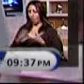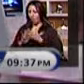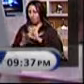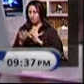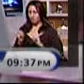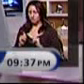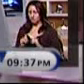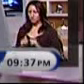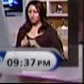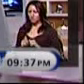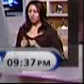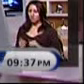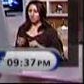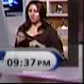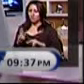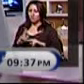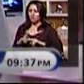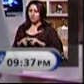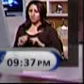النخب كلمة مطاطة، ان